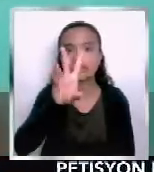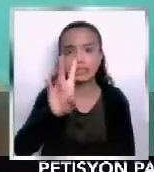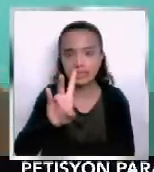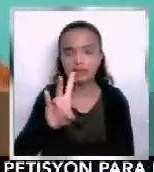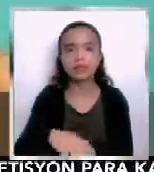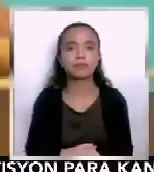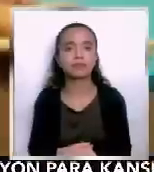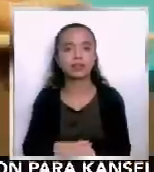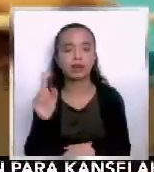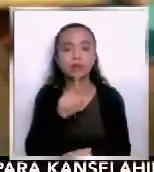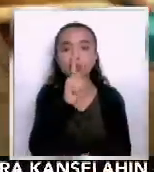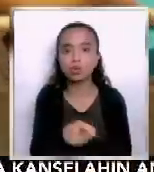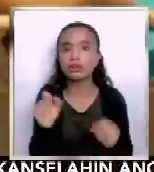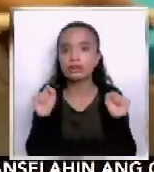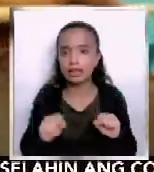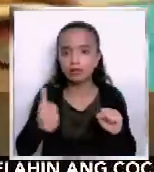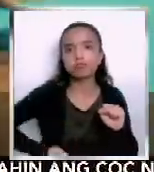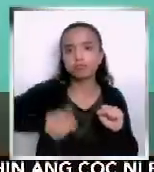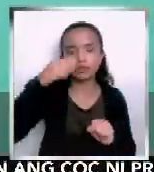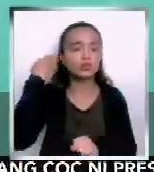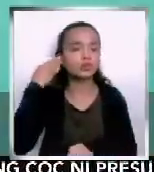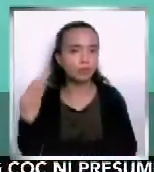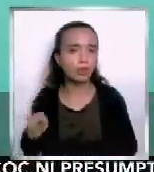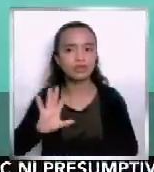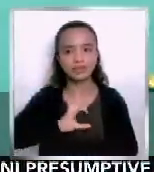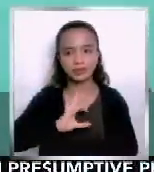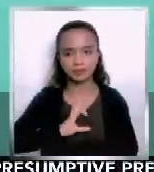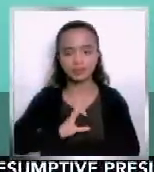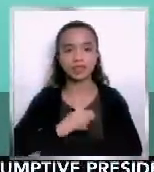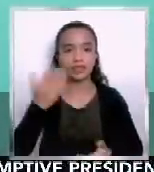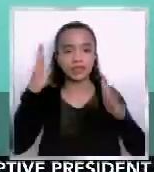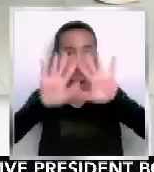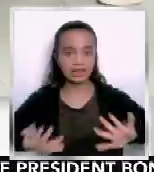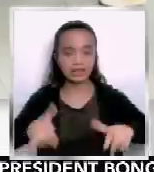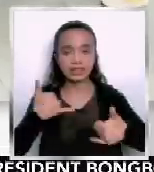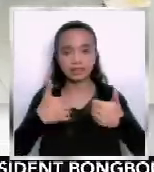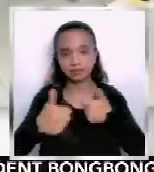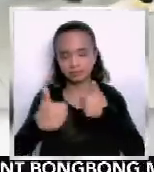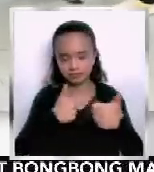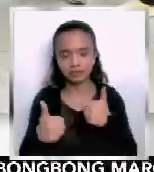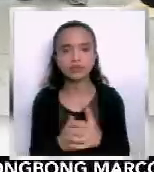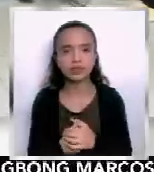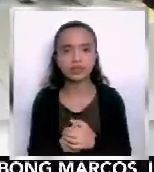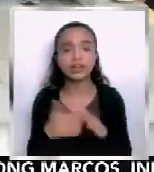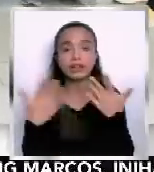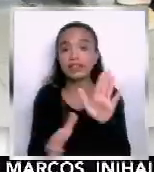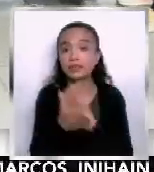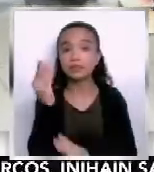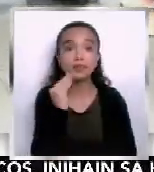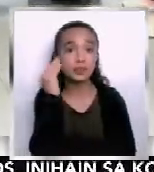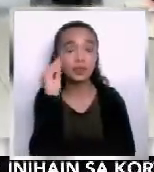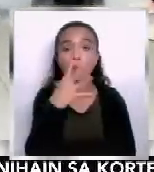nang makakakuha ng bronze medal sa SEA Games para sa men's one cushion karom. Nakauwi na rin sa bansa ang